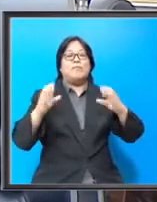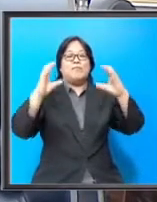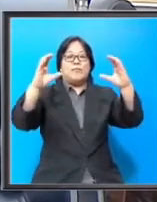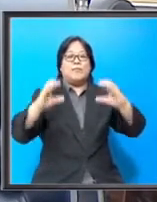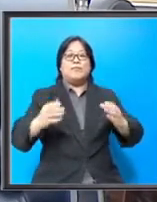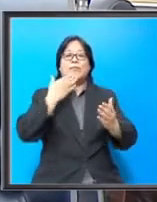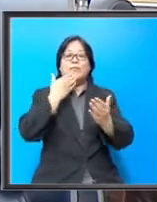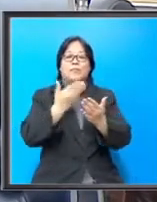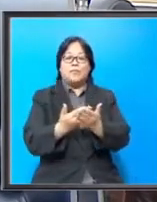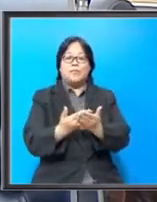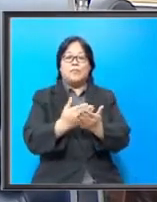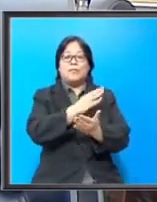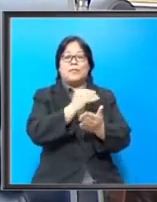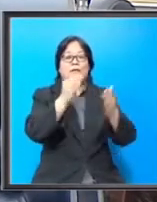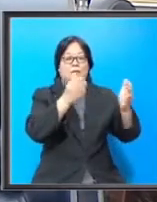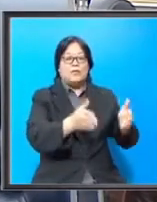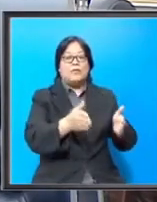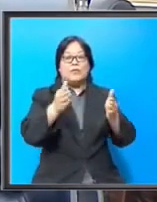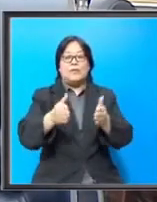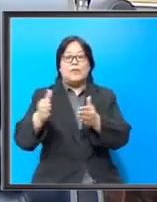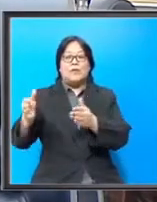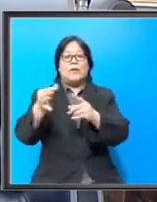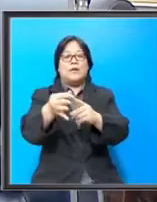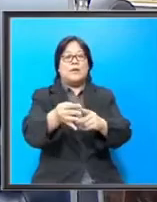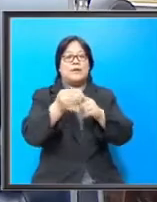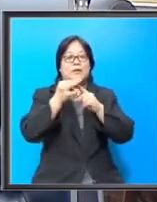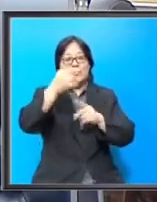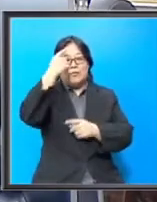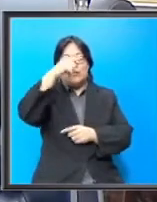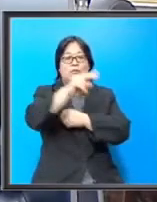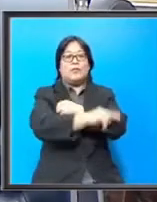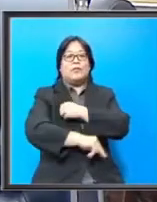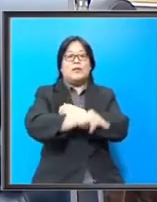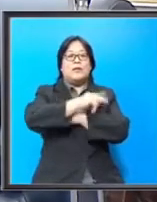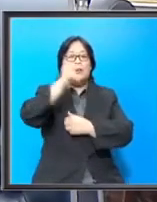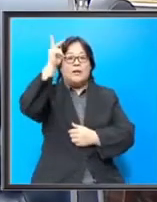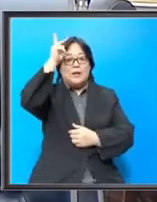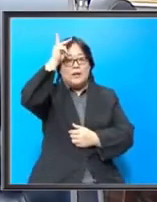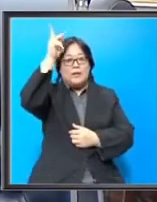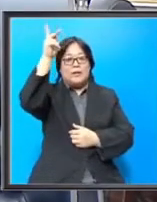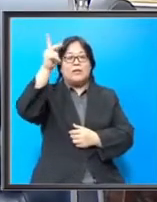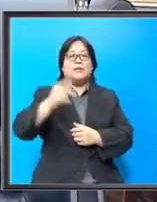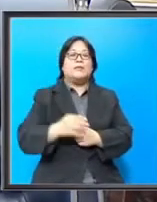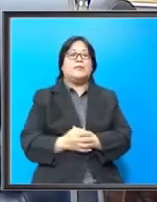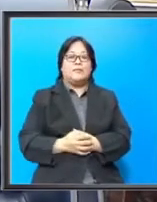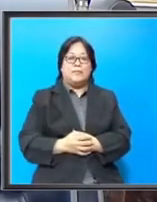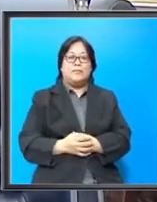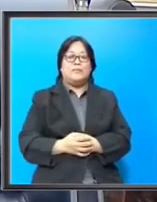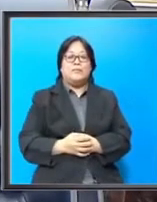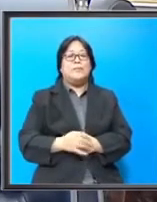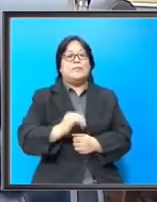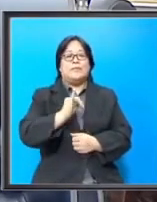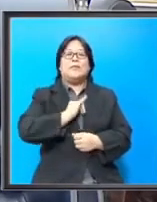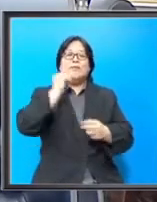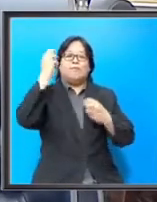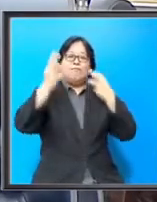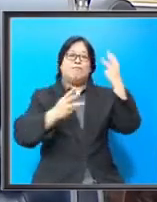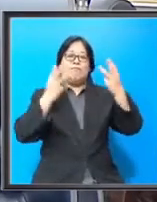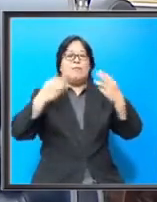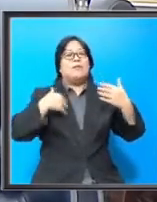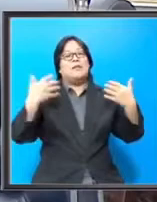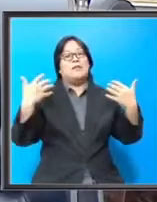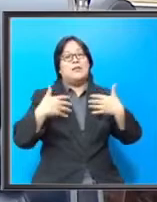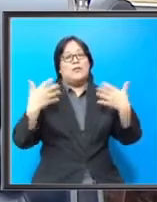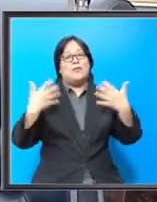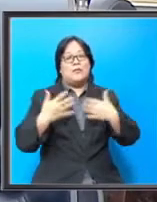gerbayu dan tersusun terutamanya bagi negeri Kelantan Darul Naim saya Bimbang